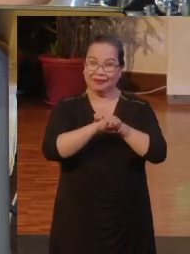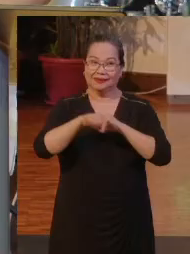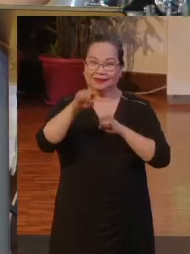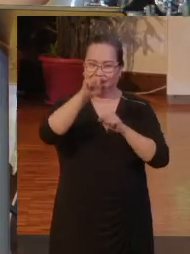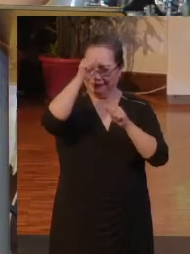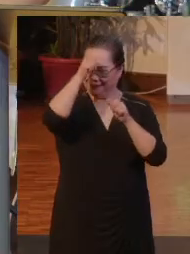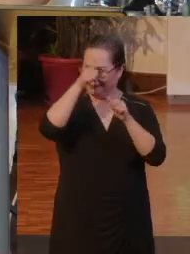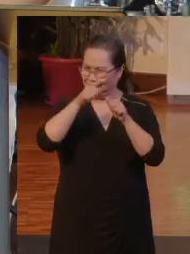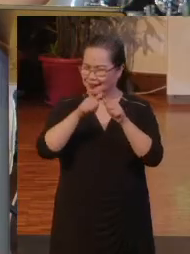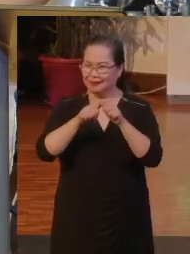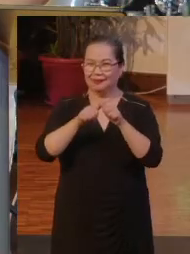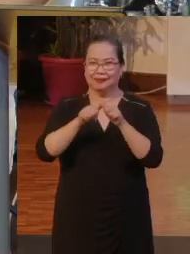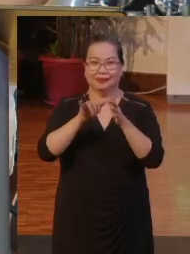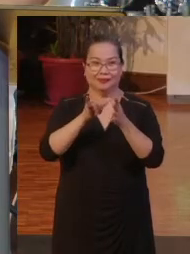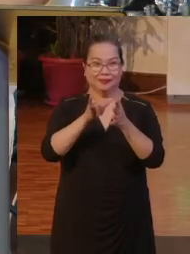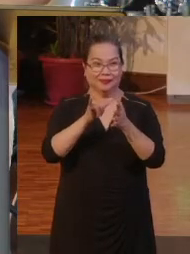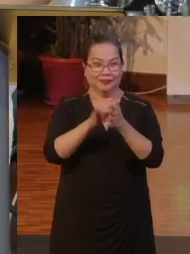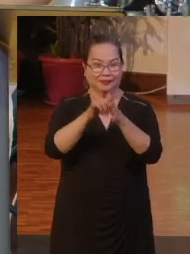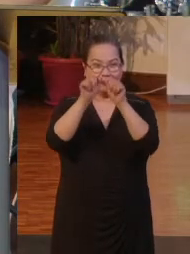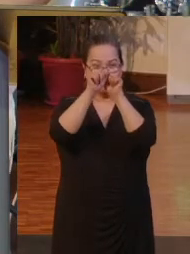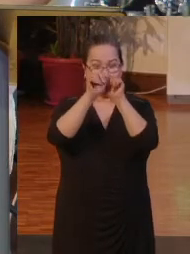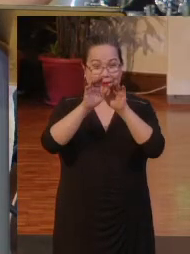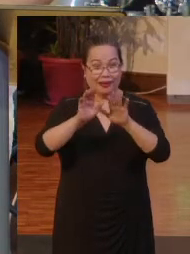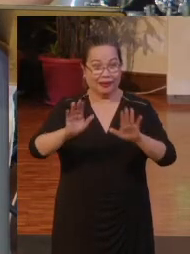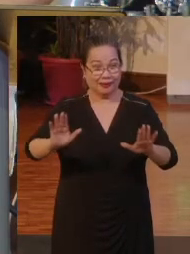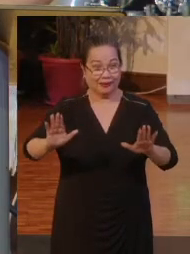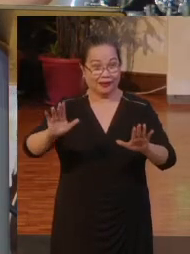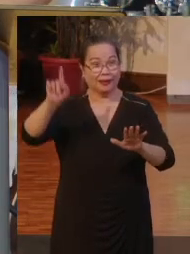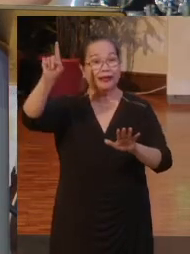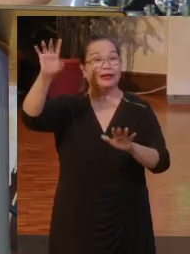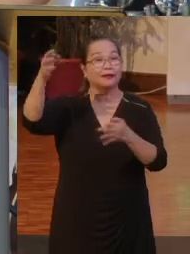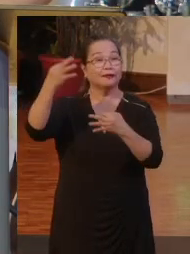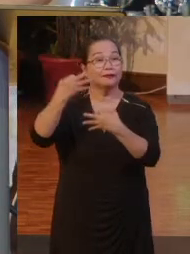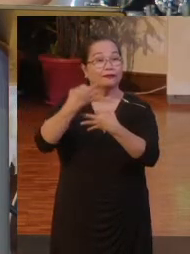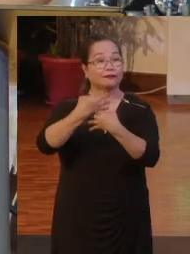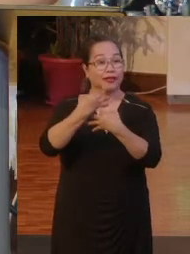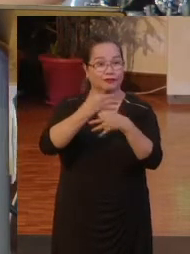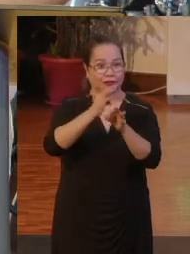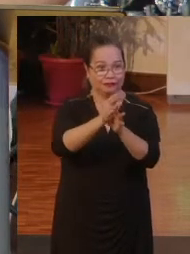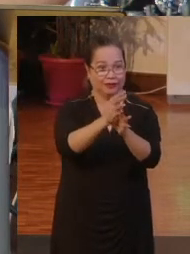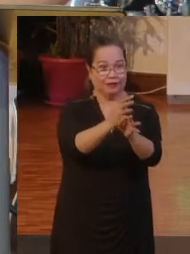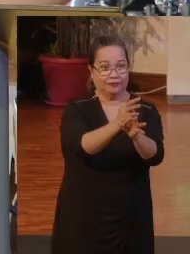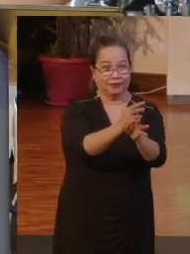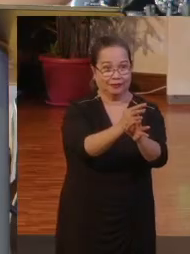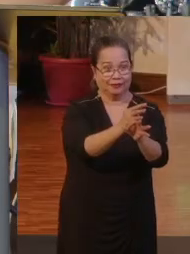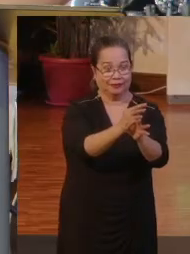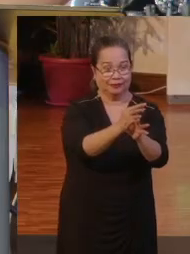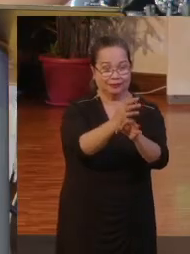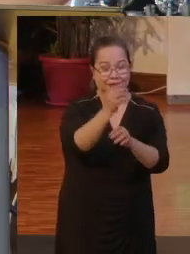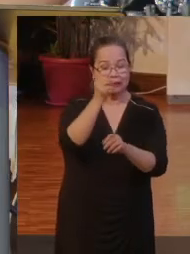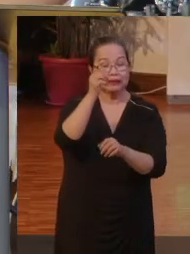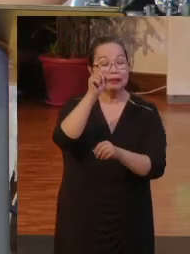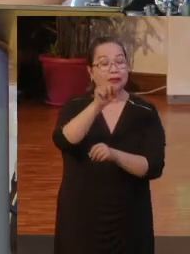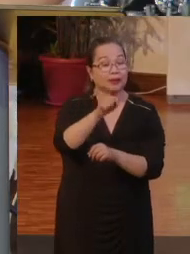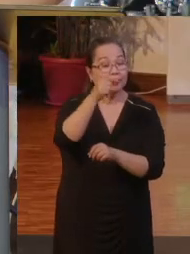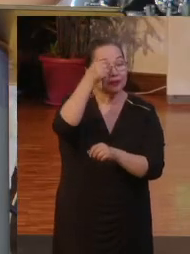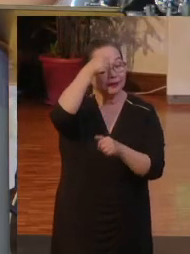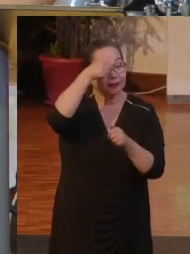ipaalala ang pagpapala ng isang tapat na Diyos, ang Diyos mismo ang nagpaalala sa kanila.